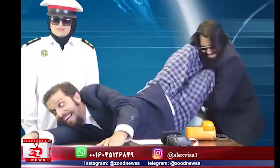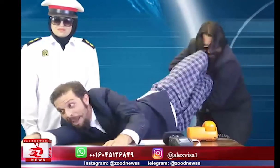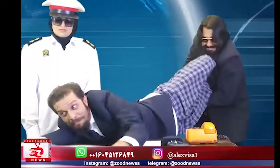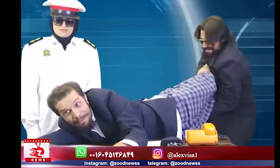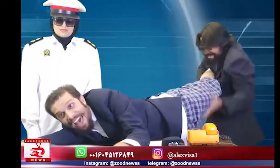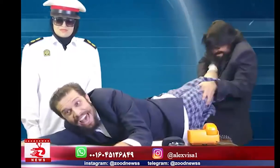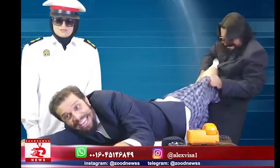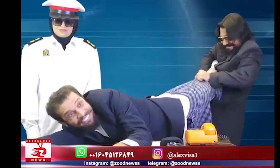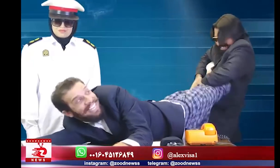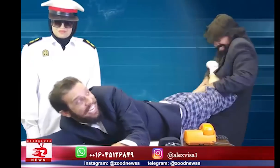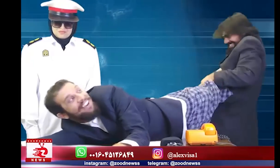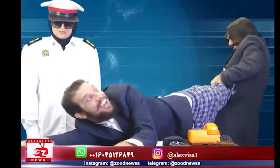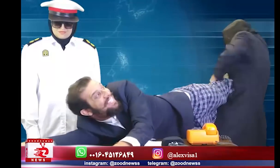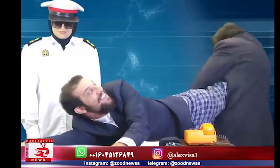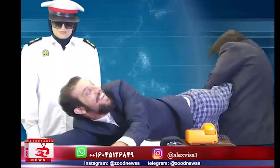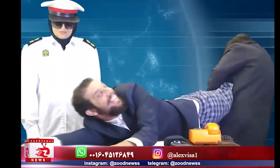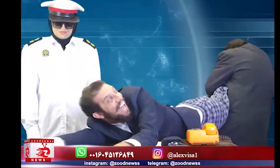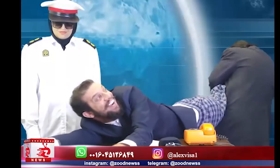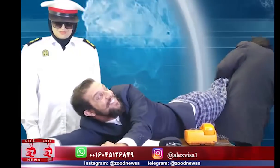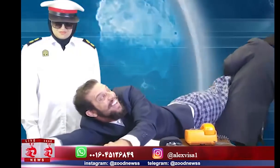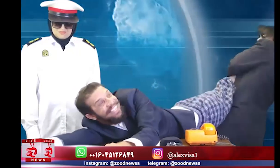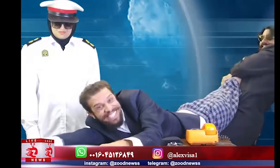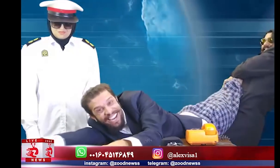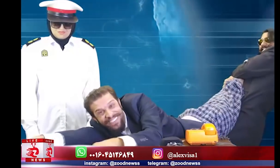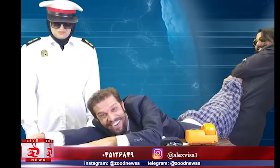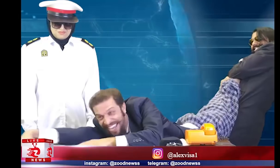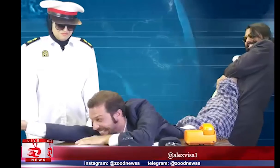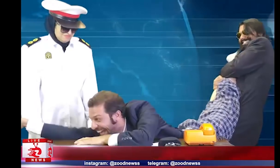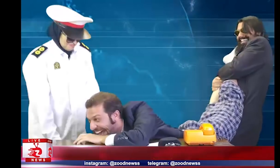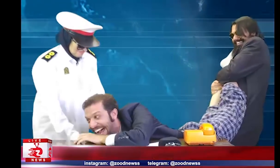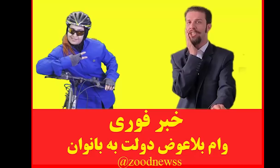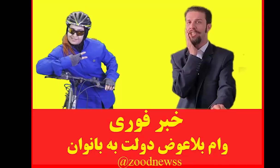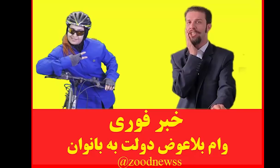بابا بابا بس شلوارت ها داره در میاد شده.